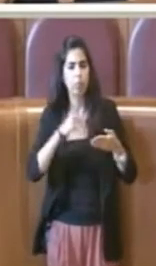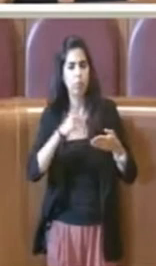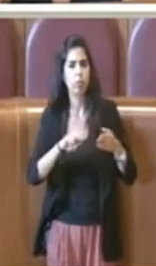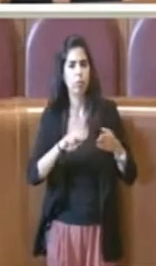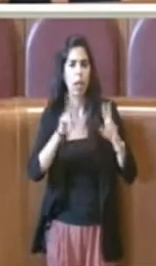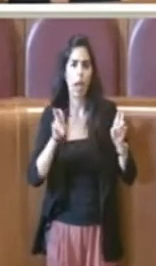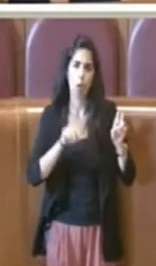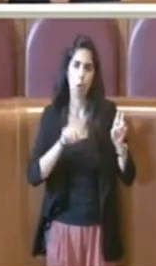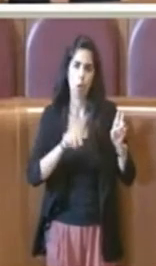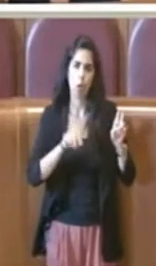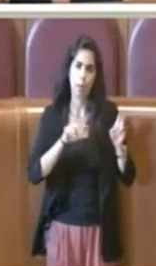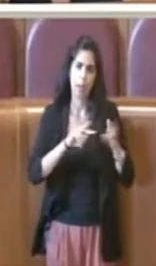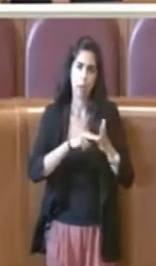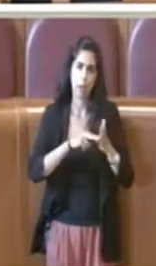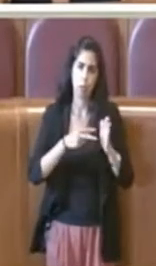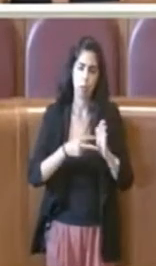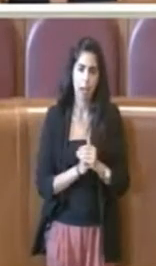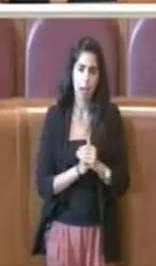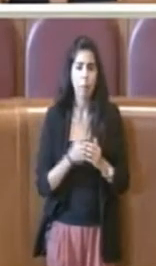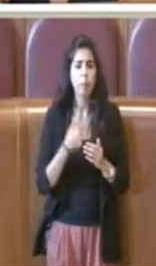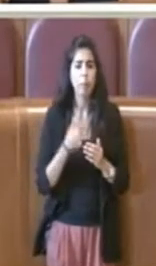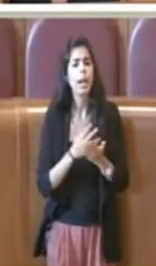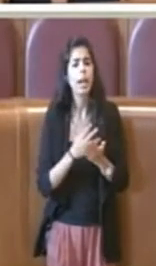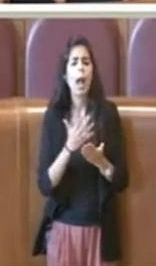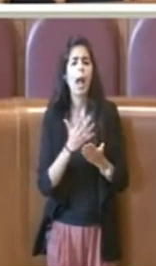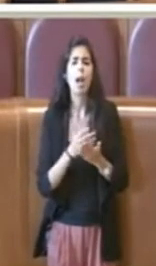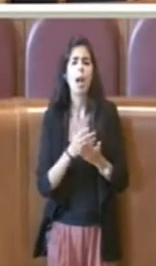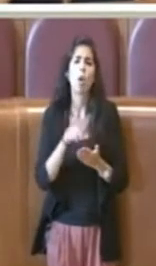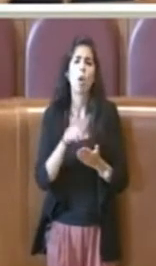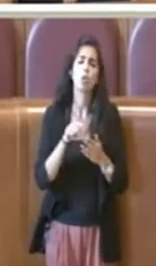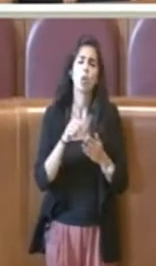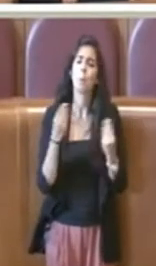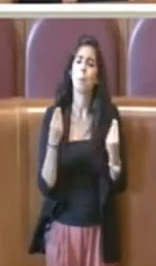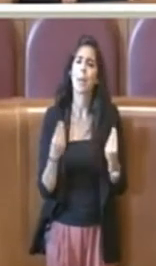tema. Quindi perché racconto questo? Perché